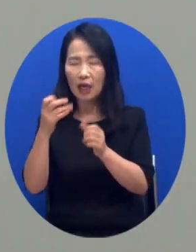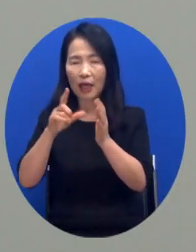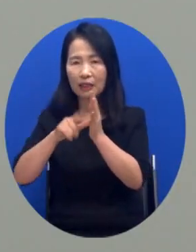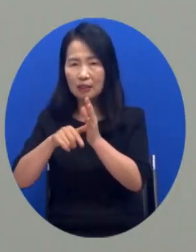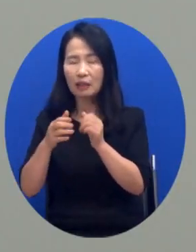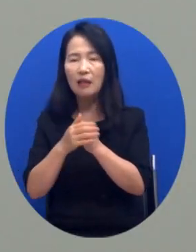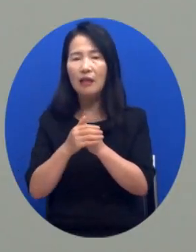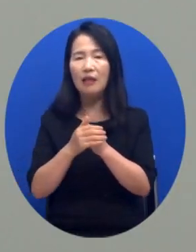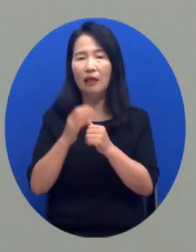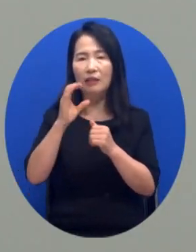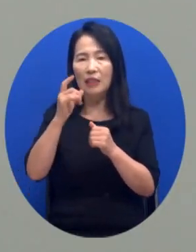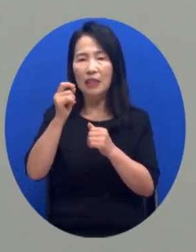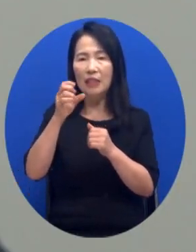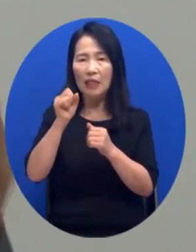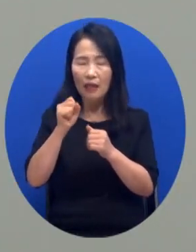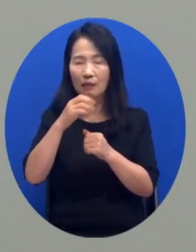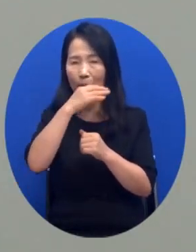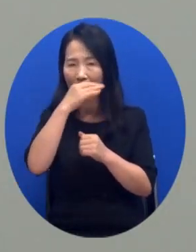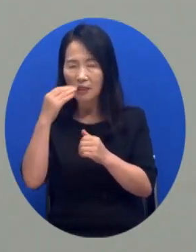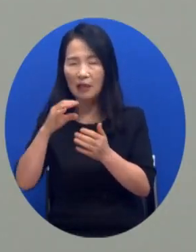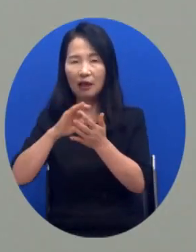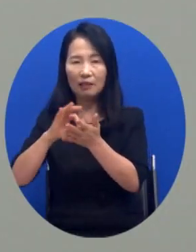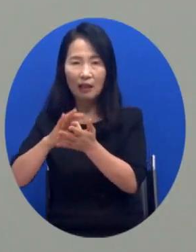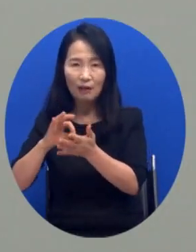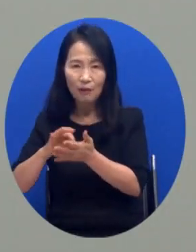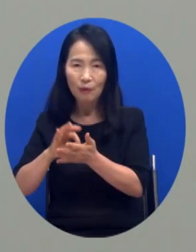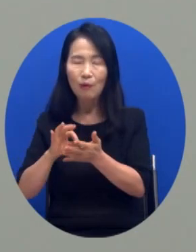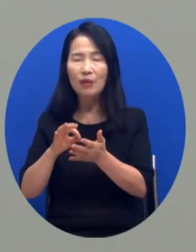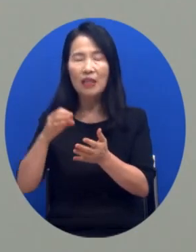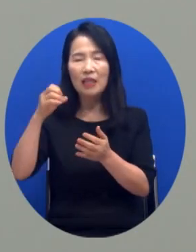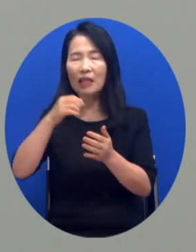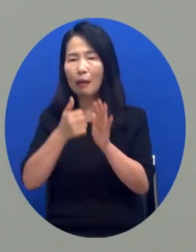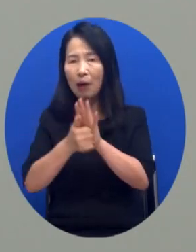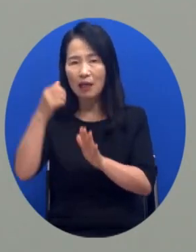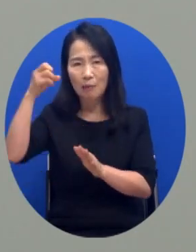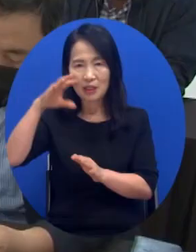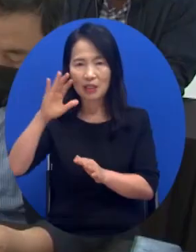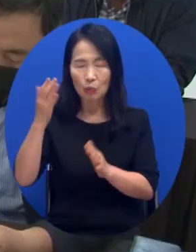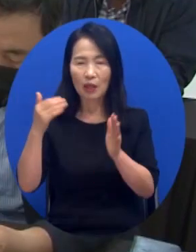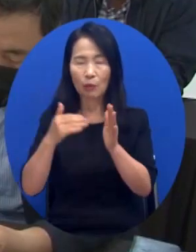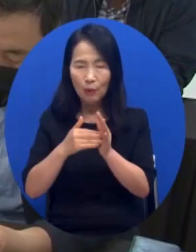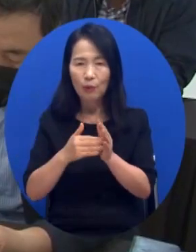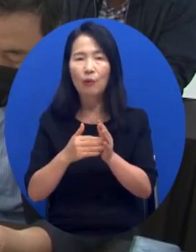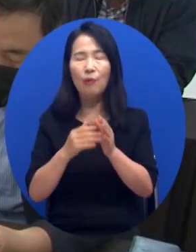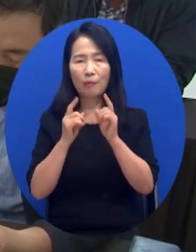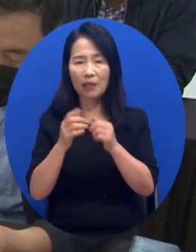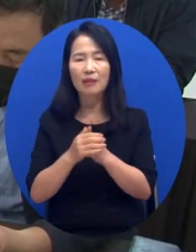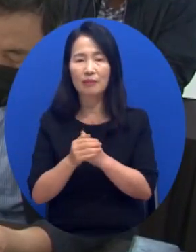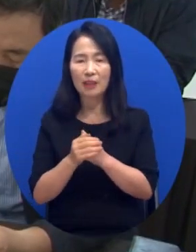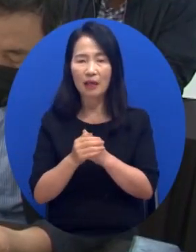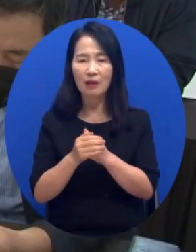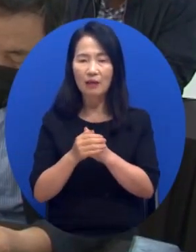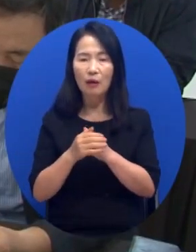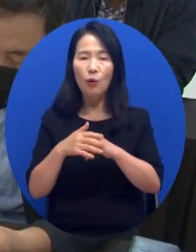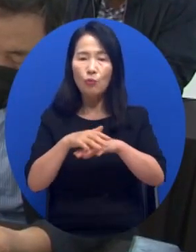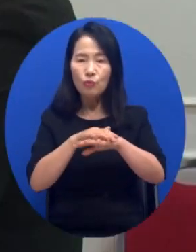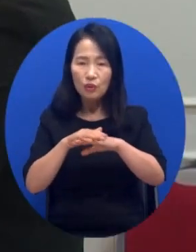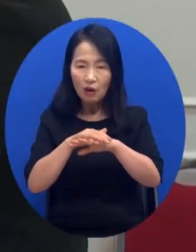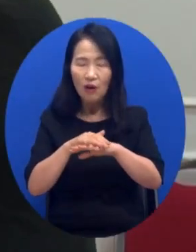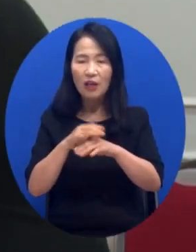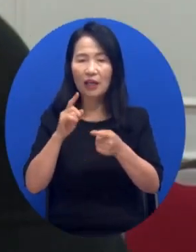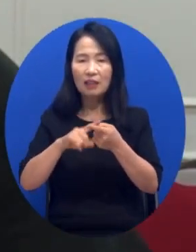빛이 되길 기도하자고 전했습니다. 이어진 총회에서는 운영위원회 사업을 보고하고 CTS